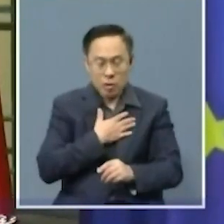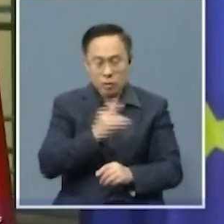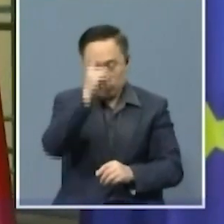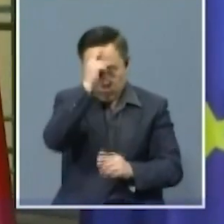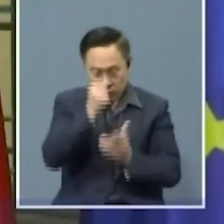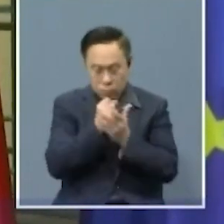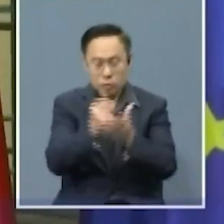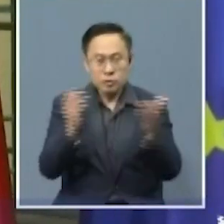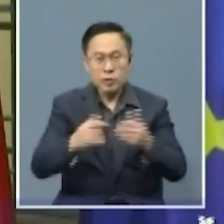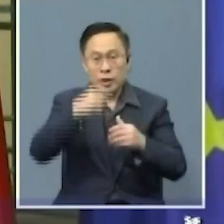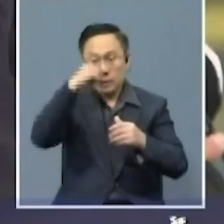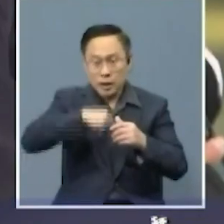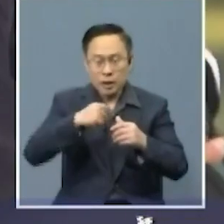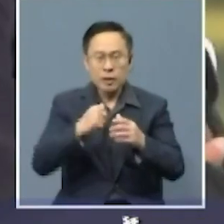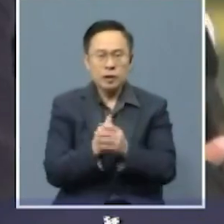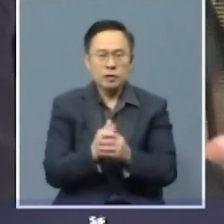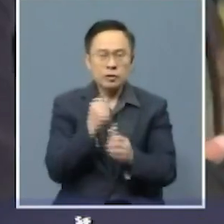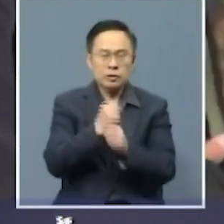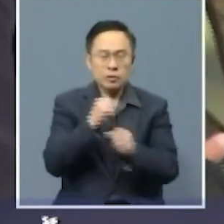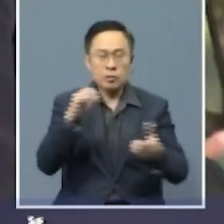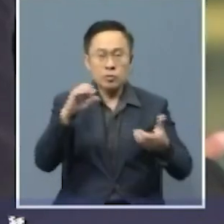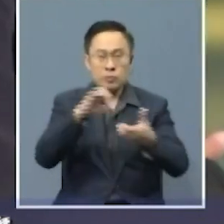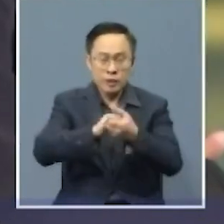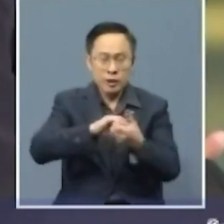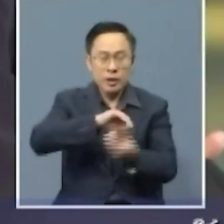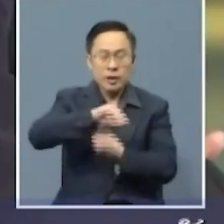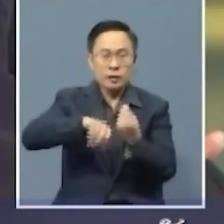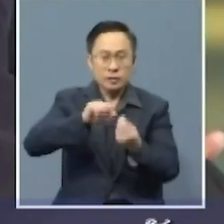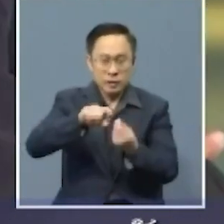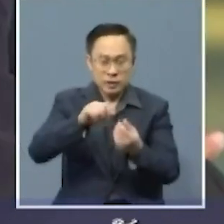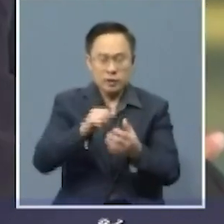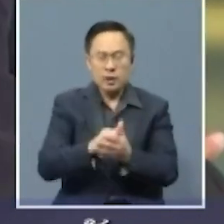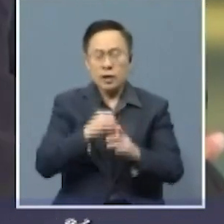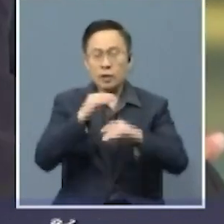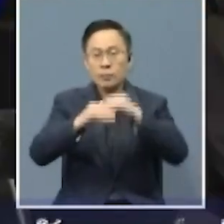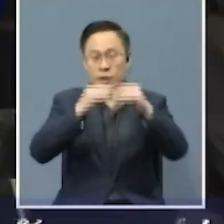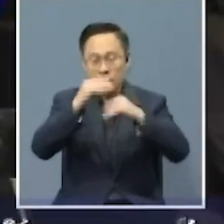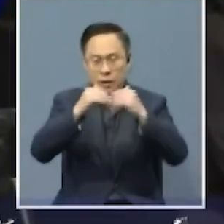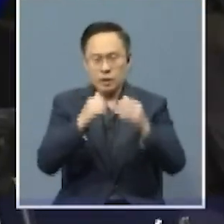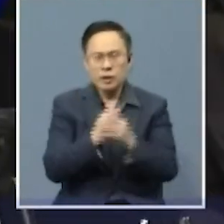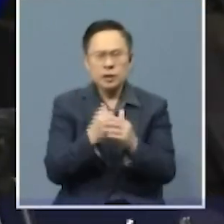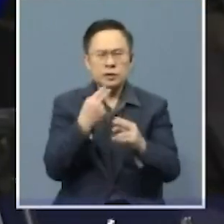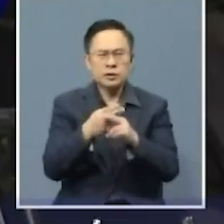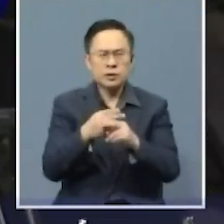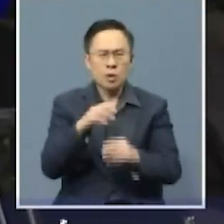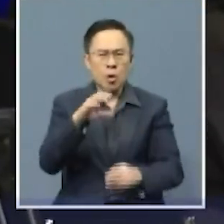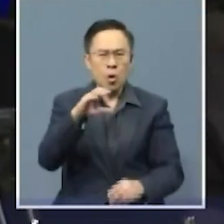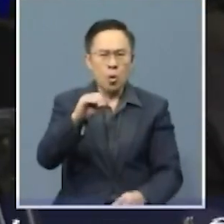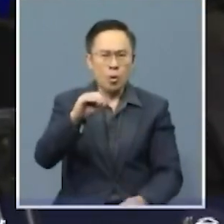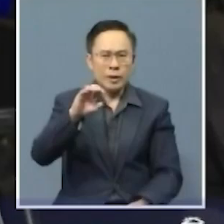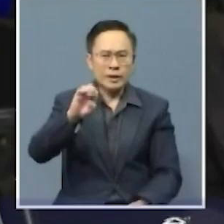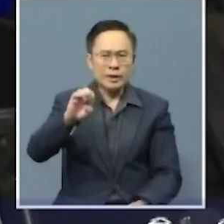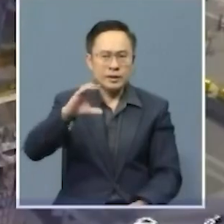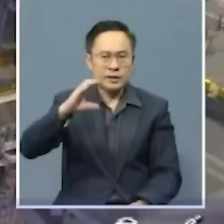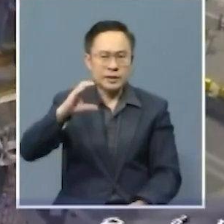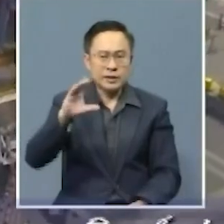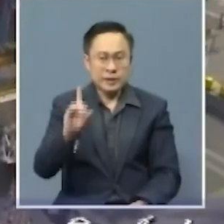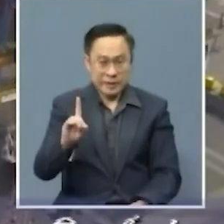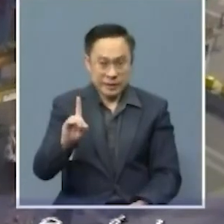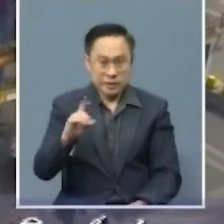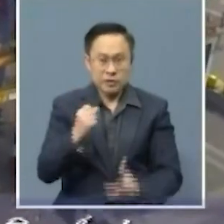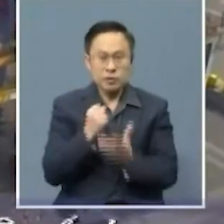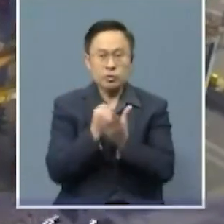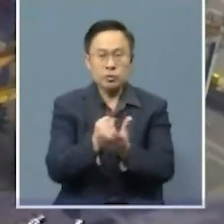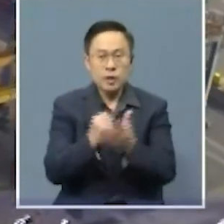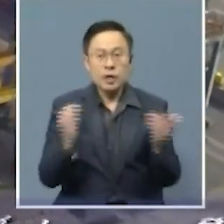นไทยในการเข้าร่วมองค์การเพื่อความร่วมมือทางเศรษฐกิจและการพัฒนาหรือ OECD ซึ่งจะมีส่วน